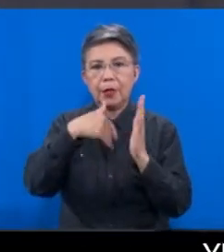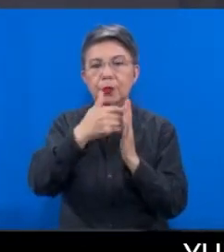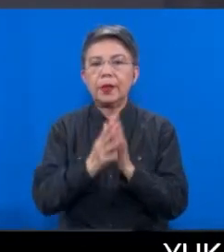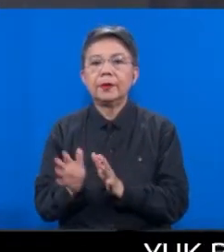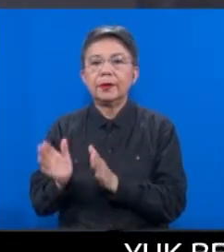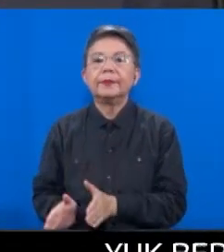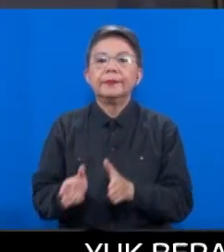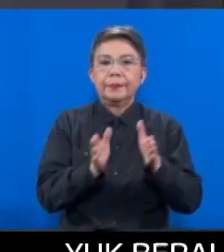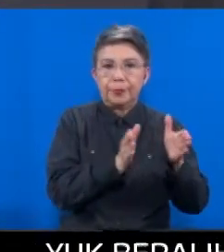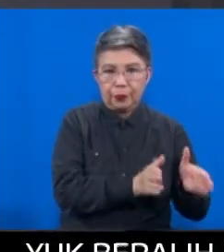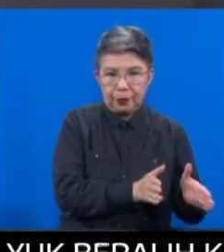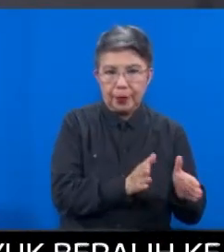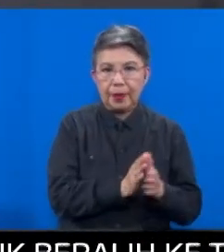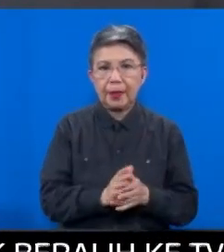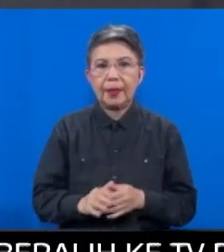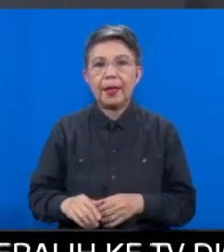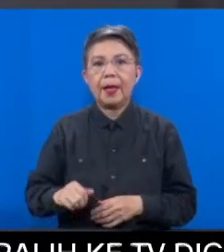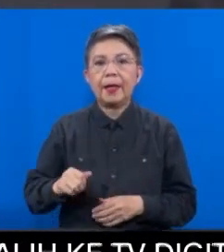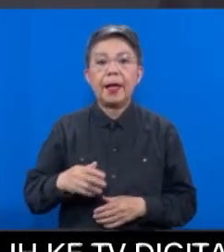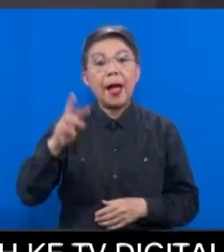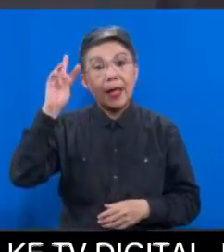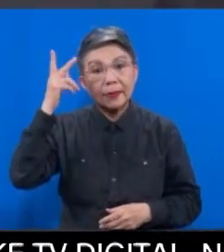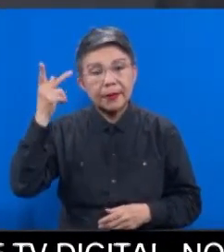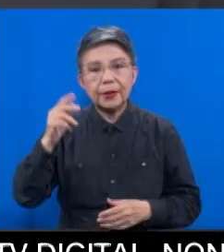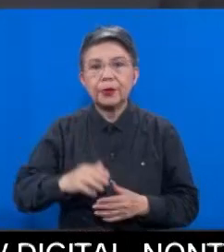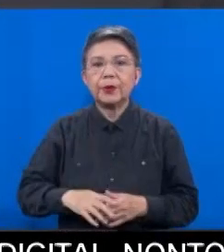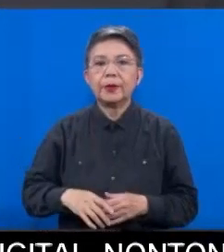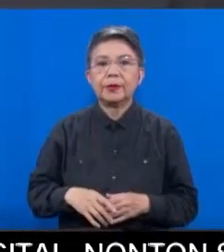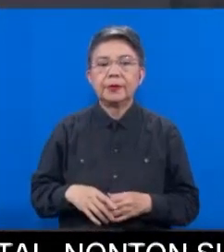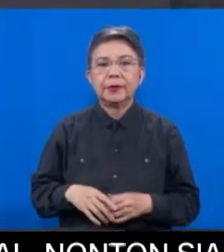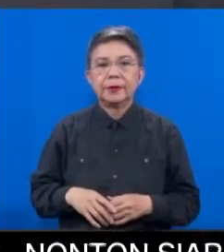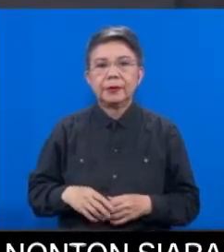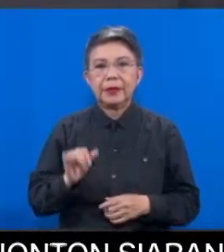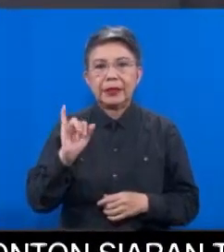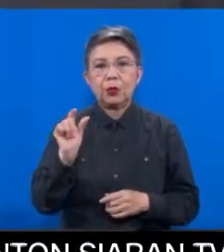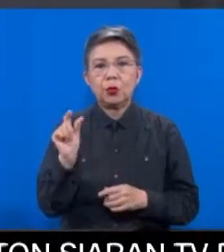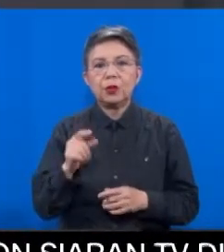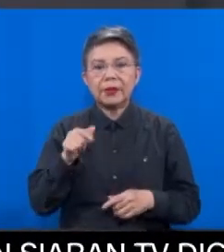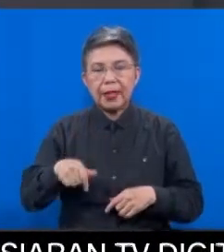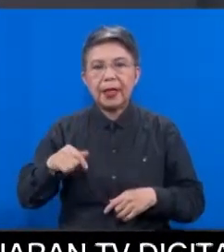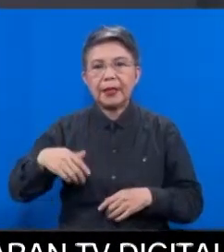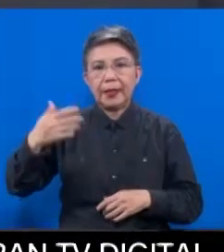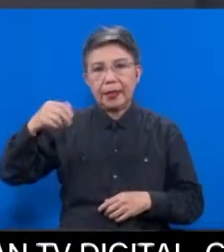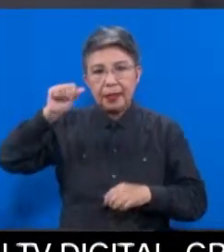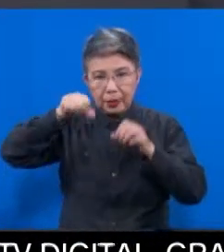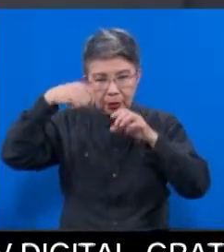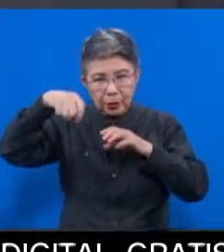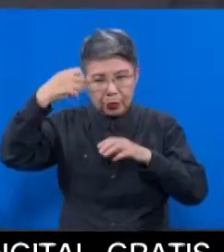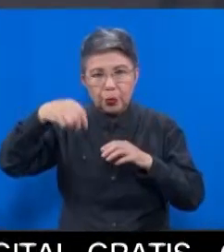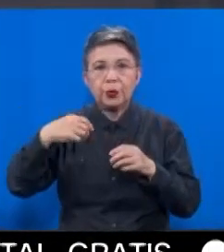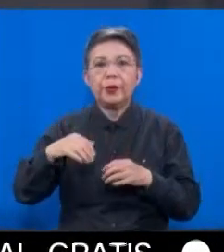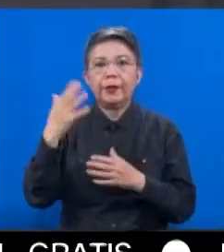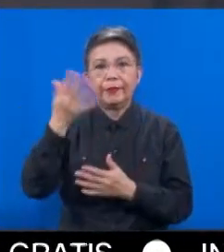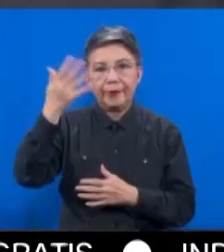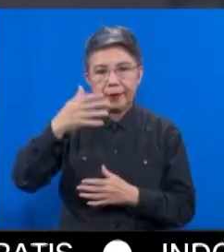pemeriksaan karena alasan klien kami sedang padat-padatnya aktivitas, agenda, lalu kemudian